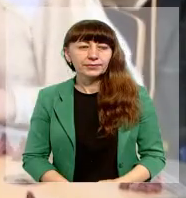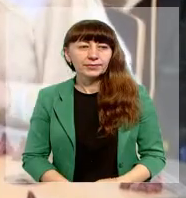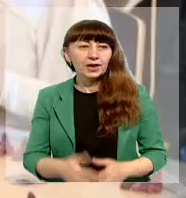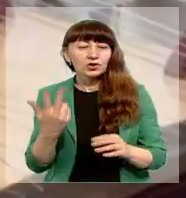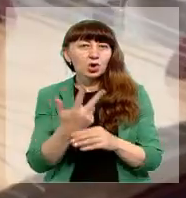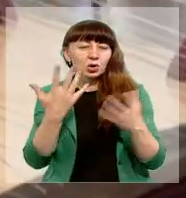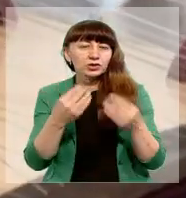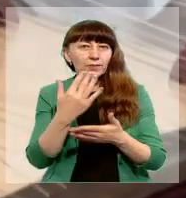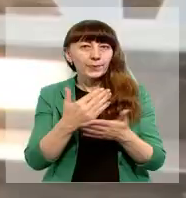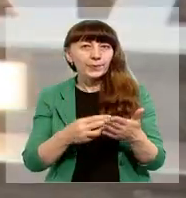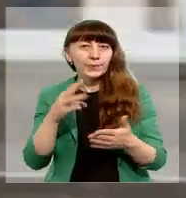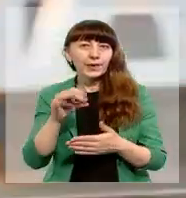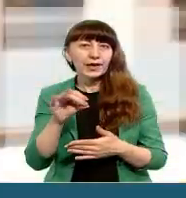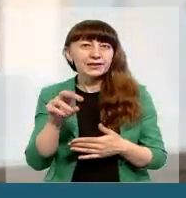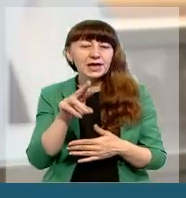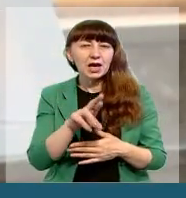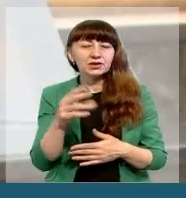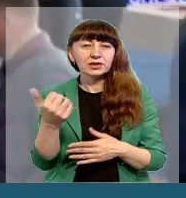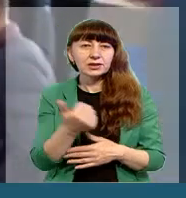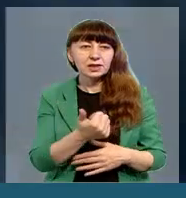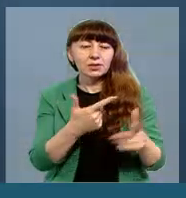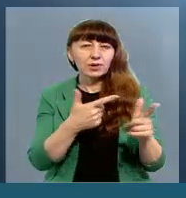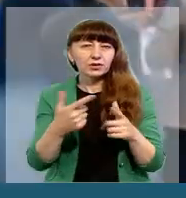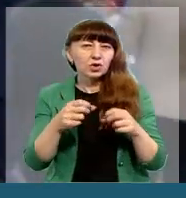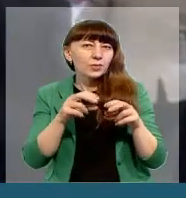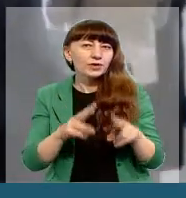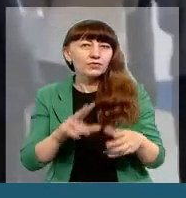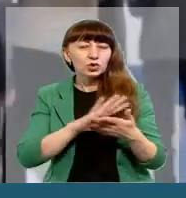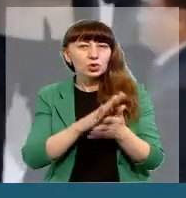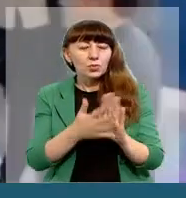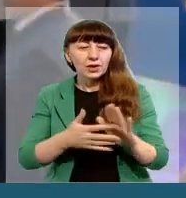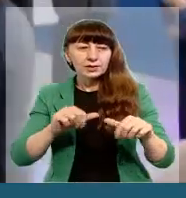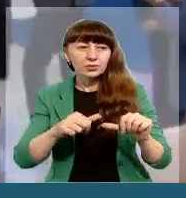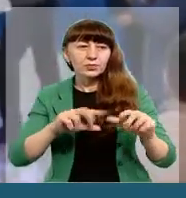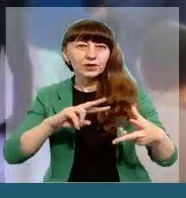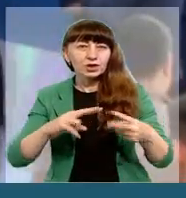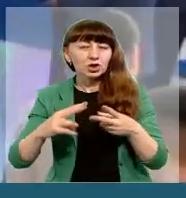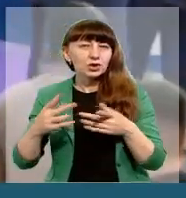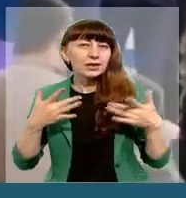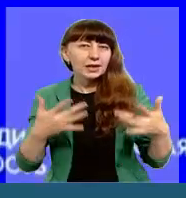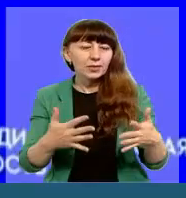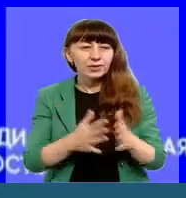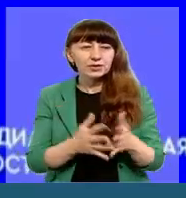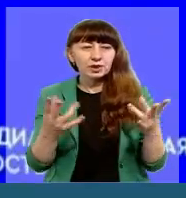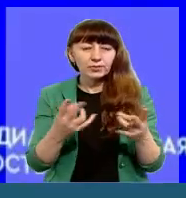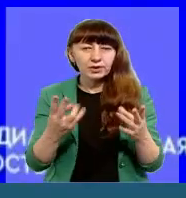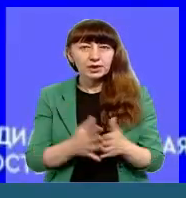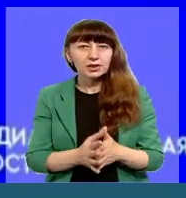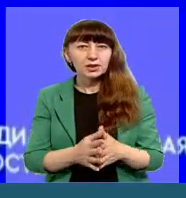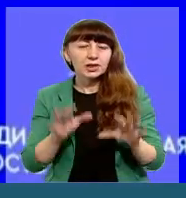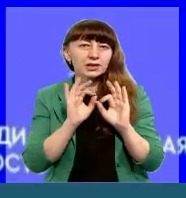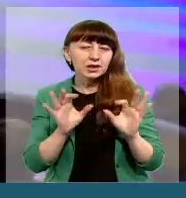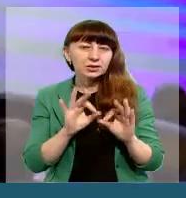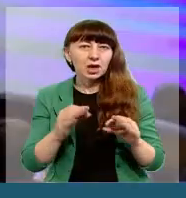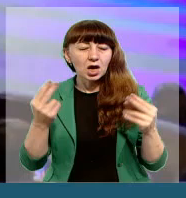В трехдневной программе «Медиа-неделя» дискуссия о подготовке специалистов в условиях постоянно меняющихся требований рынка и лекция о влиянии